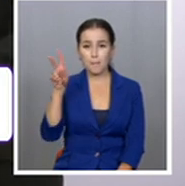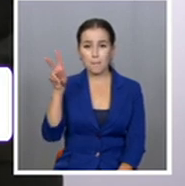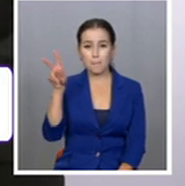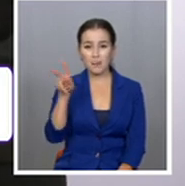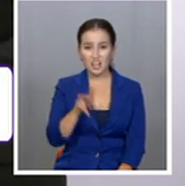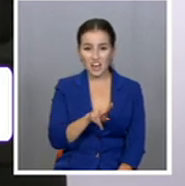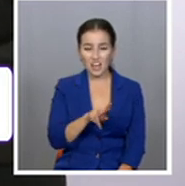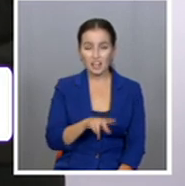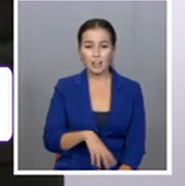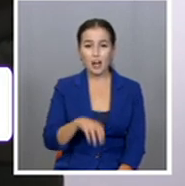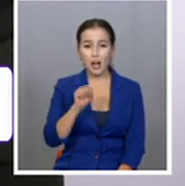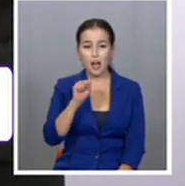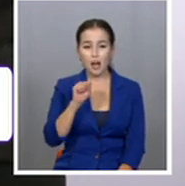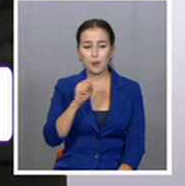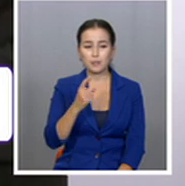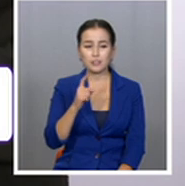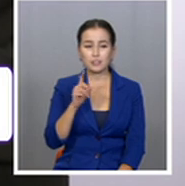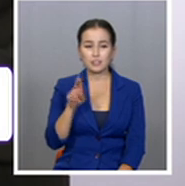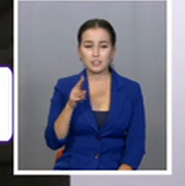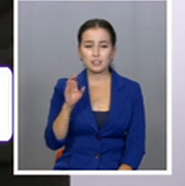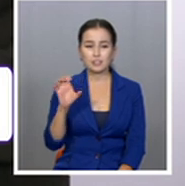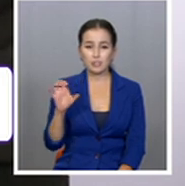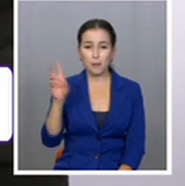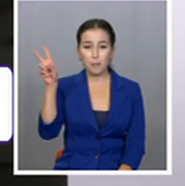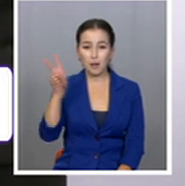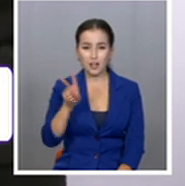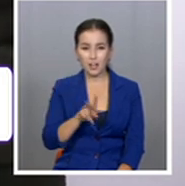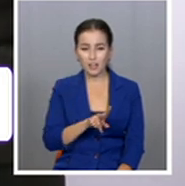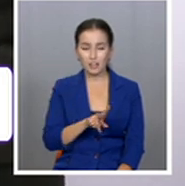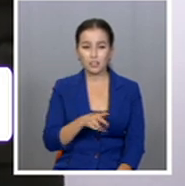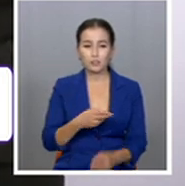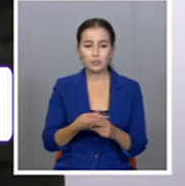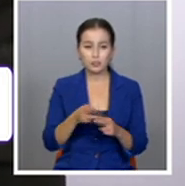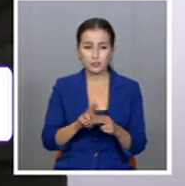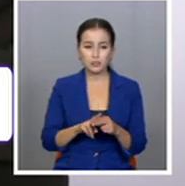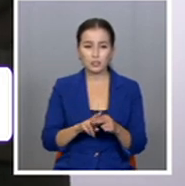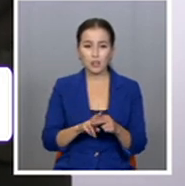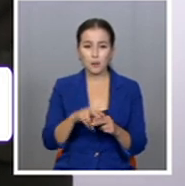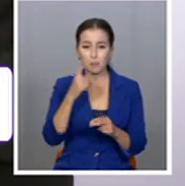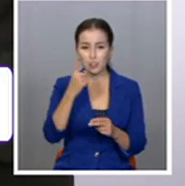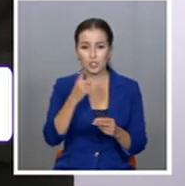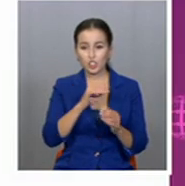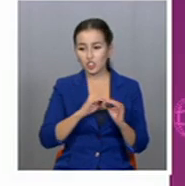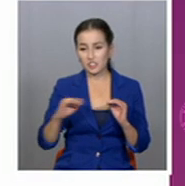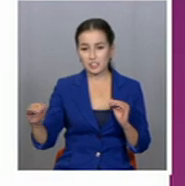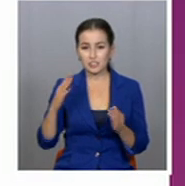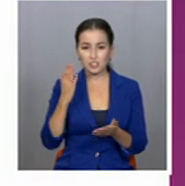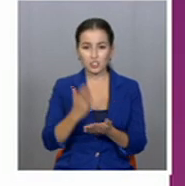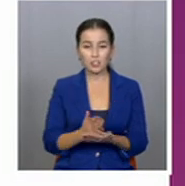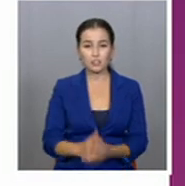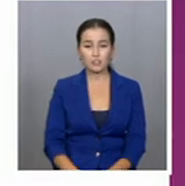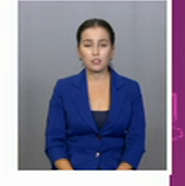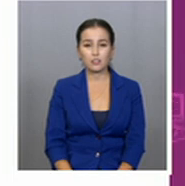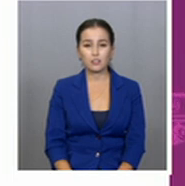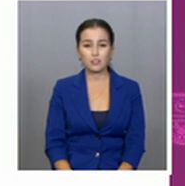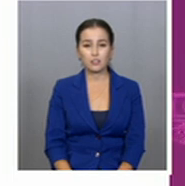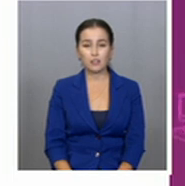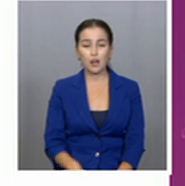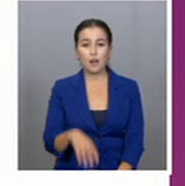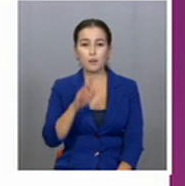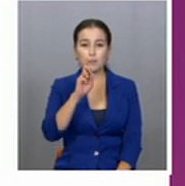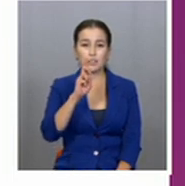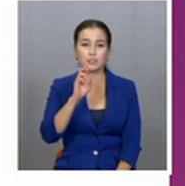АБ, ДЦ түзулер де параллель түзулер. Өйткені олар бір жазықтықта жатады. Ал